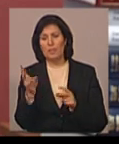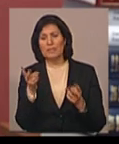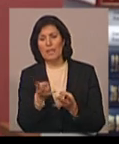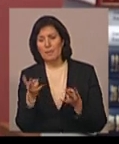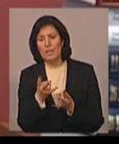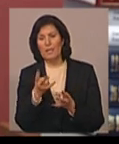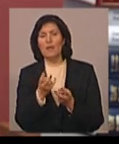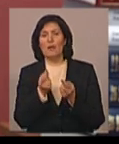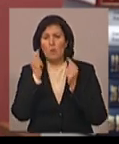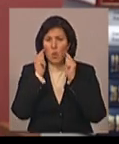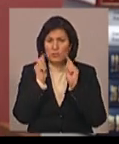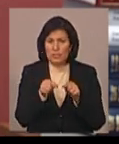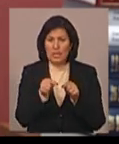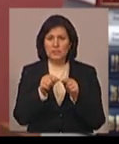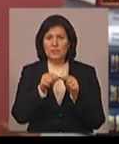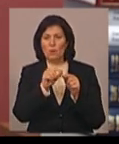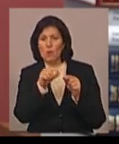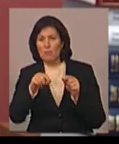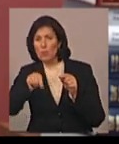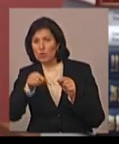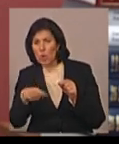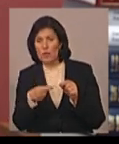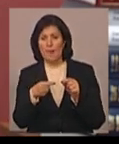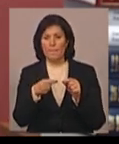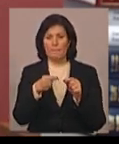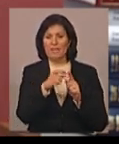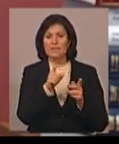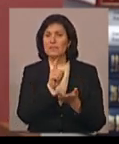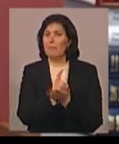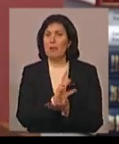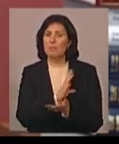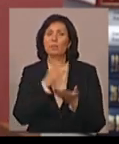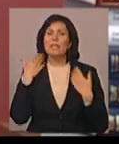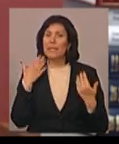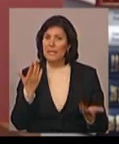неймовірну концентрацію орфограм і пунктограм. З іншого боку, текст не має бути легким.